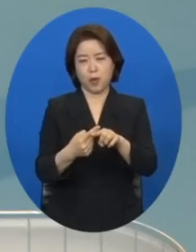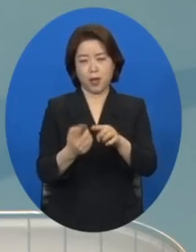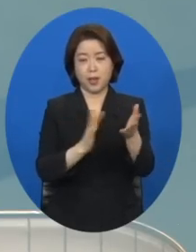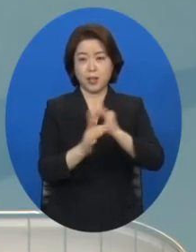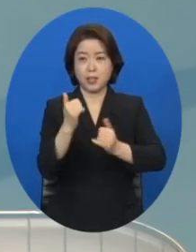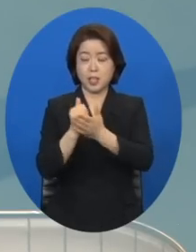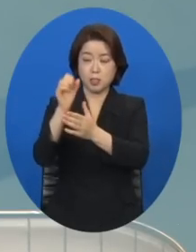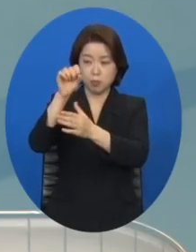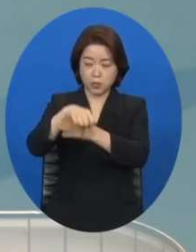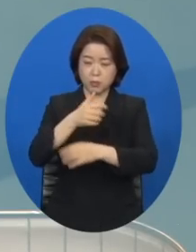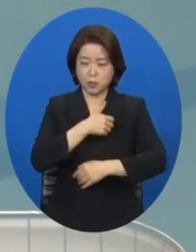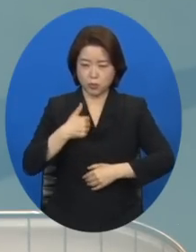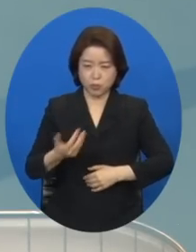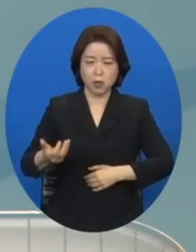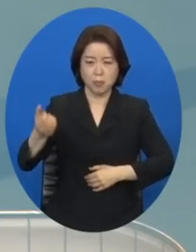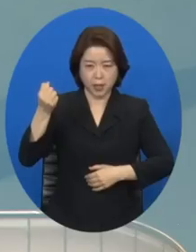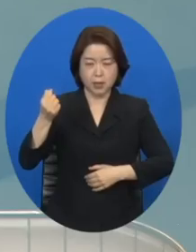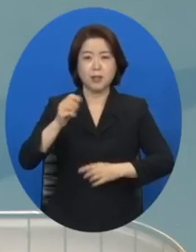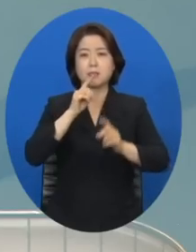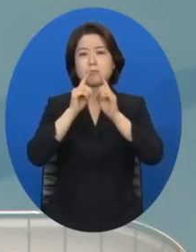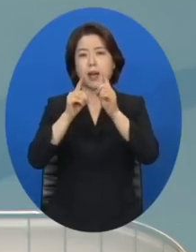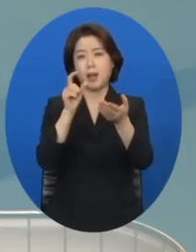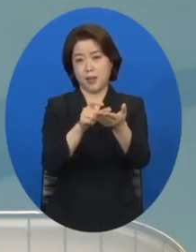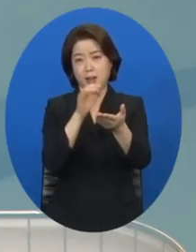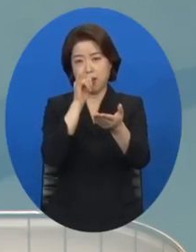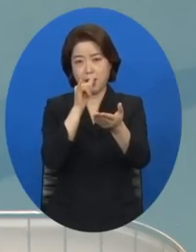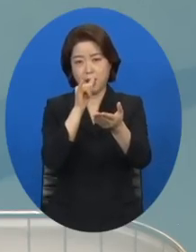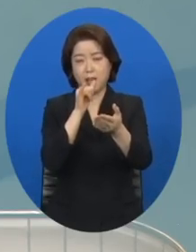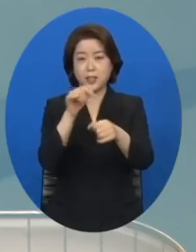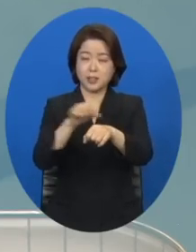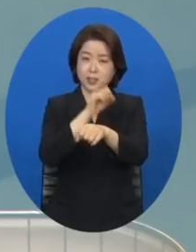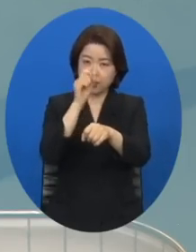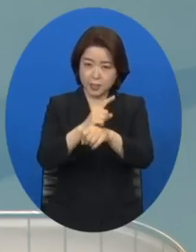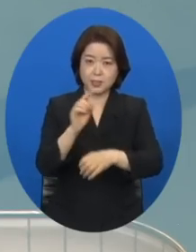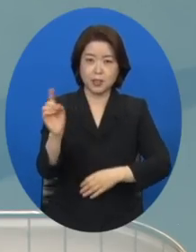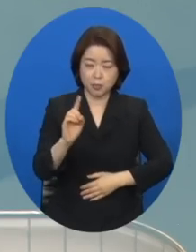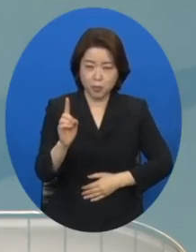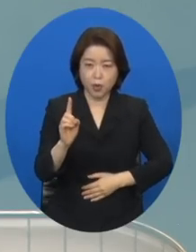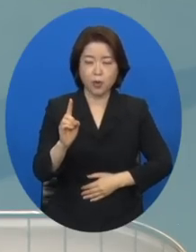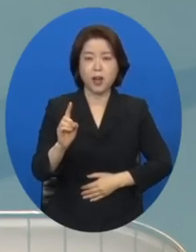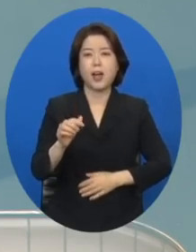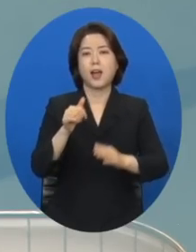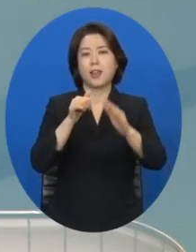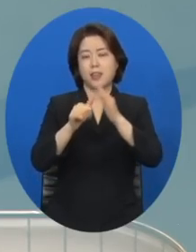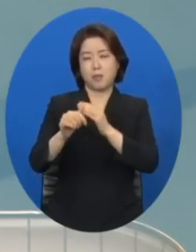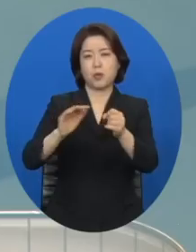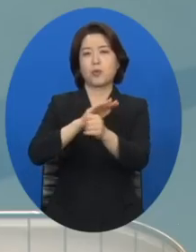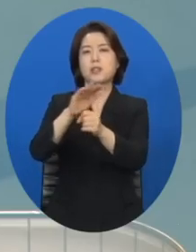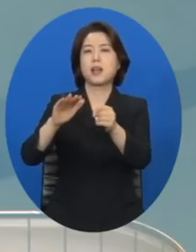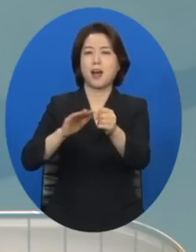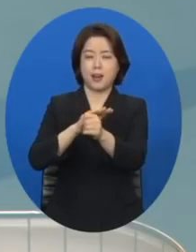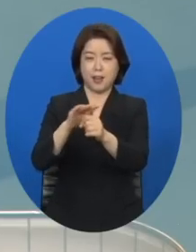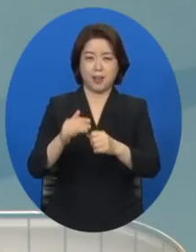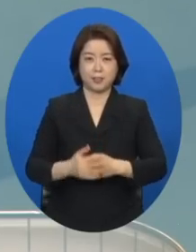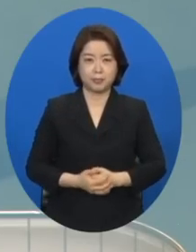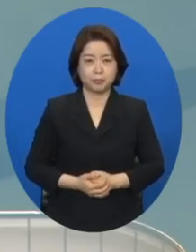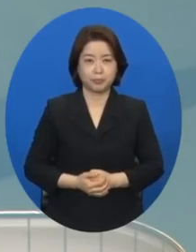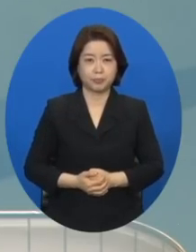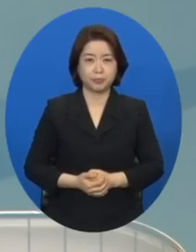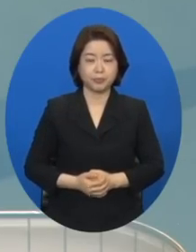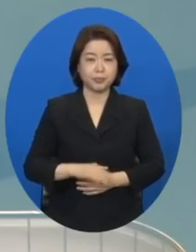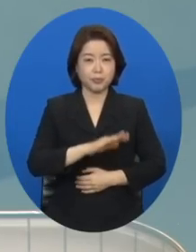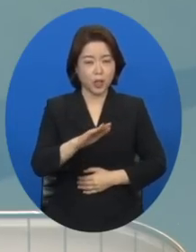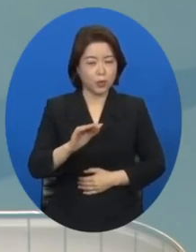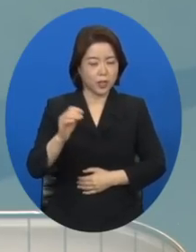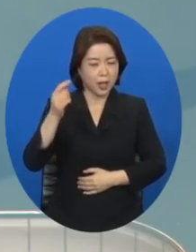것을 말씀을 합니다 그 대표적인 그 특성 바로 사랑이라고 하는 거죠 그래서 우리가 점검해야 될 것이